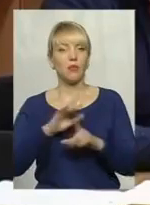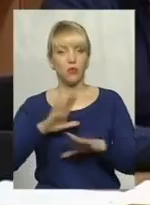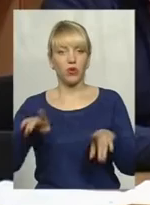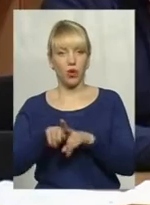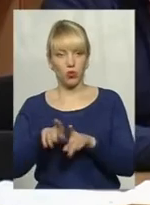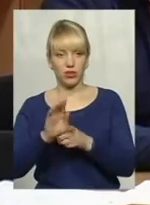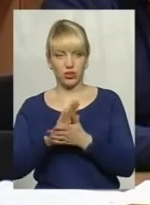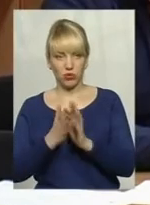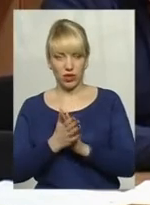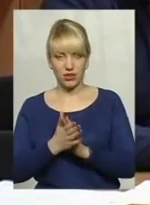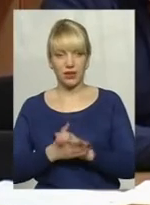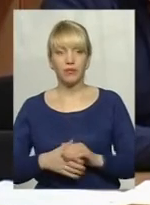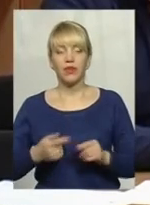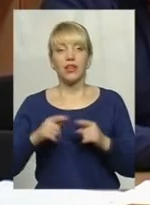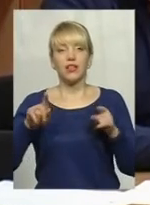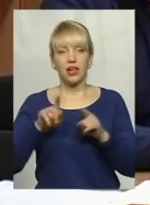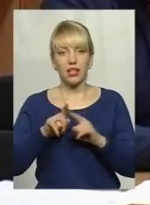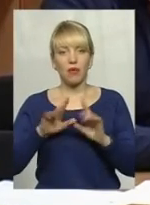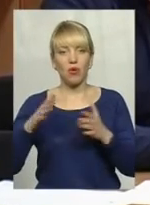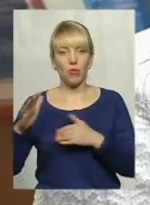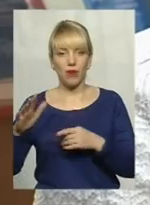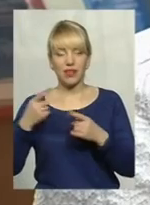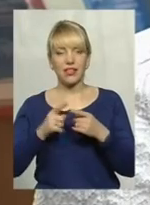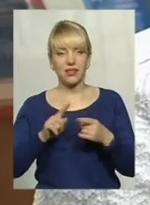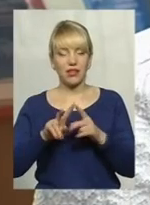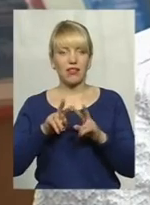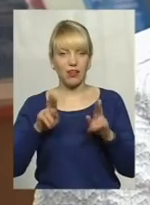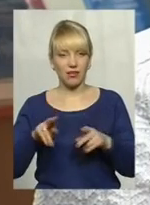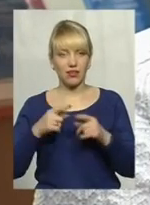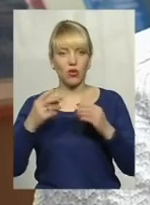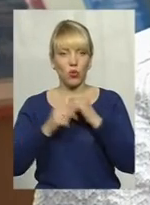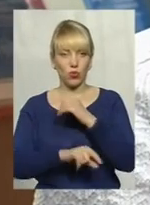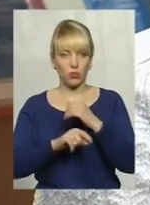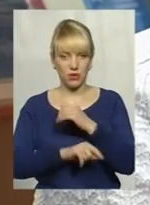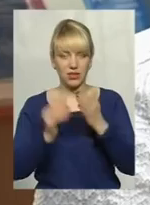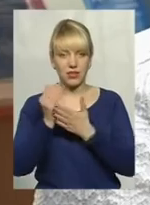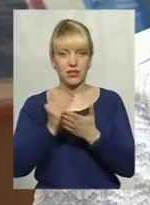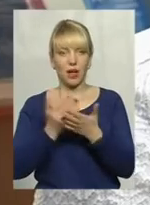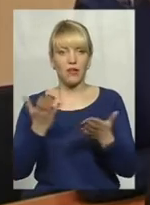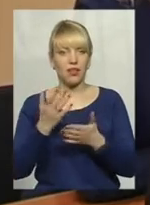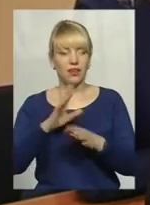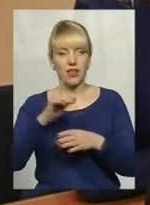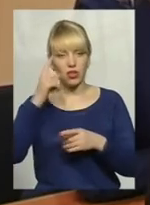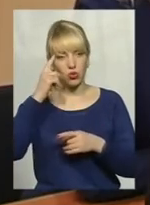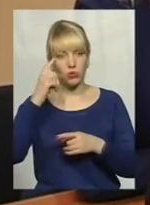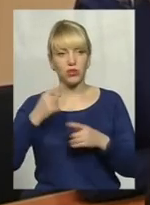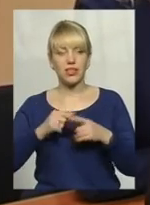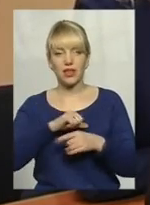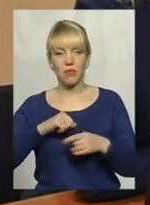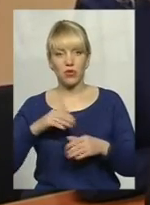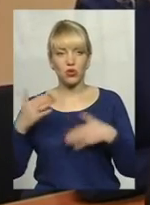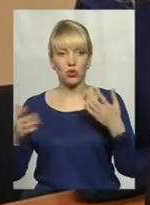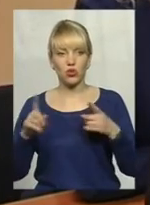було. Саме такі моменти стають прототипами корупційних схем, про які часто не здогадуються й самі сторони. Аби прояснити